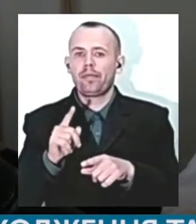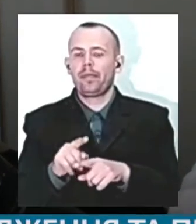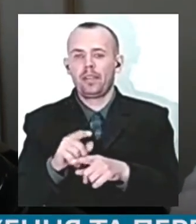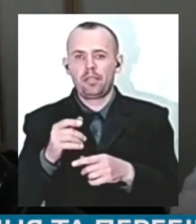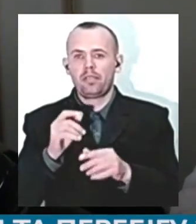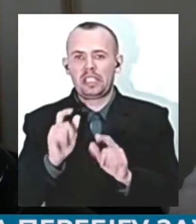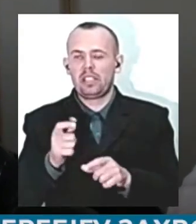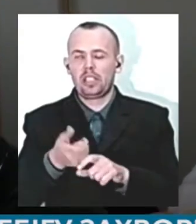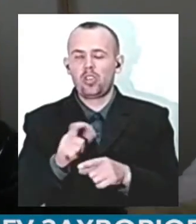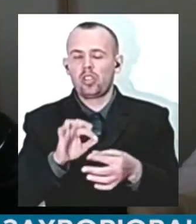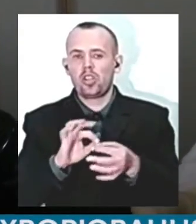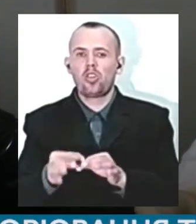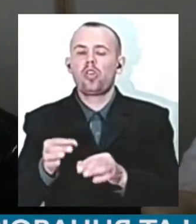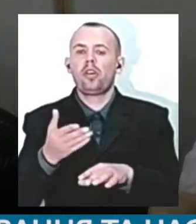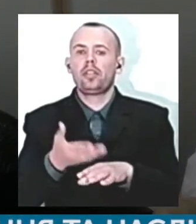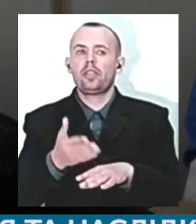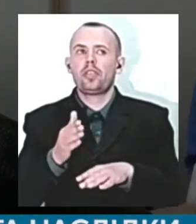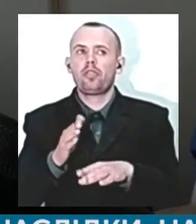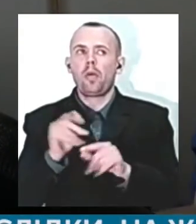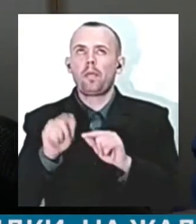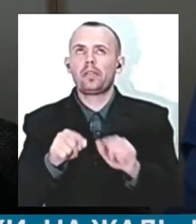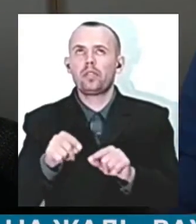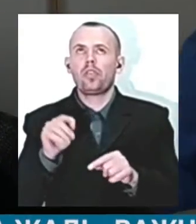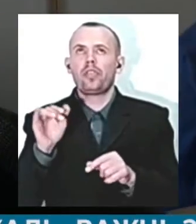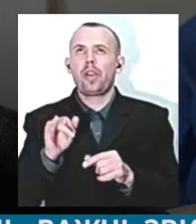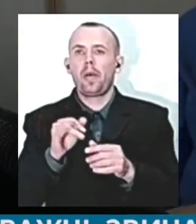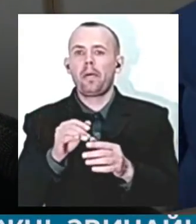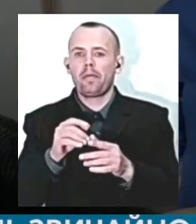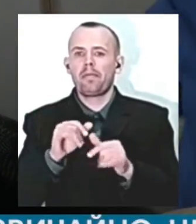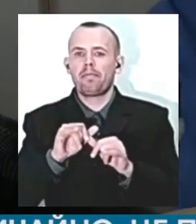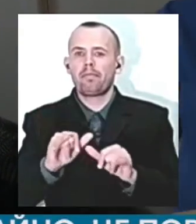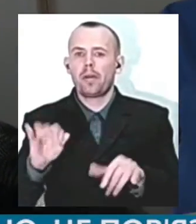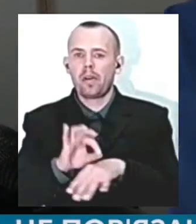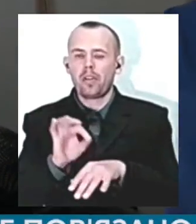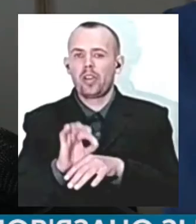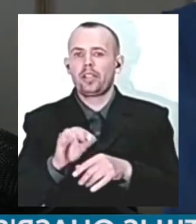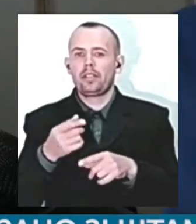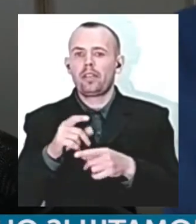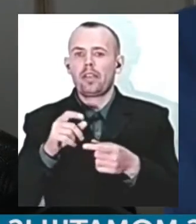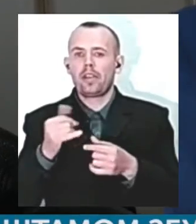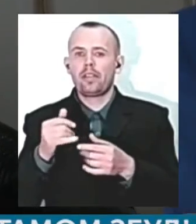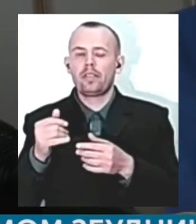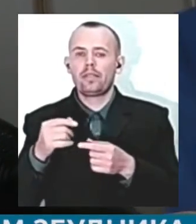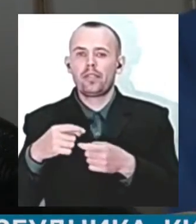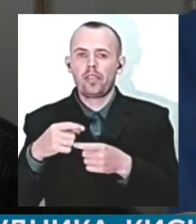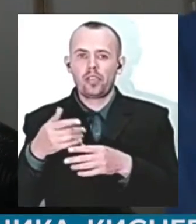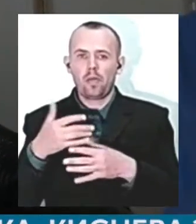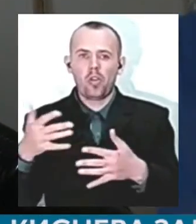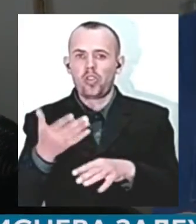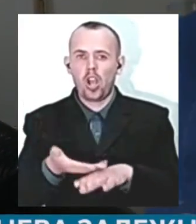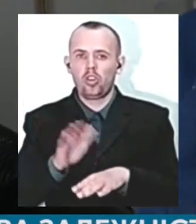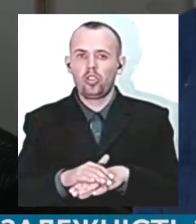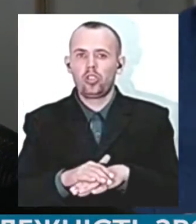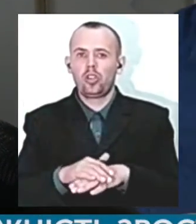тяжелее и поступление, и протекание заболевания тяжелее, и исходы, к сожалению, более тяжелые. Конечно, это связано